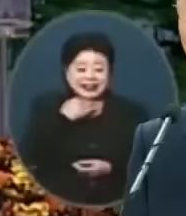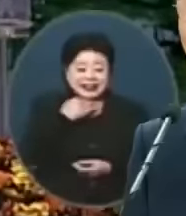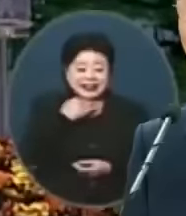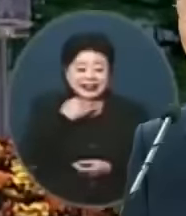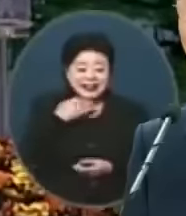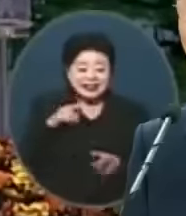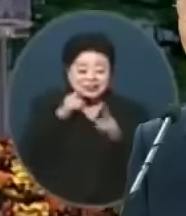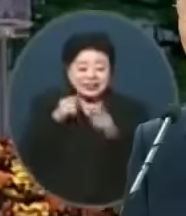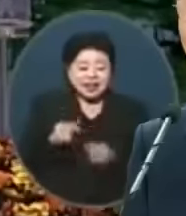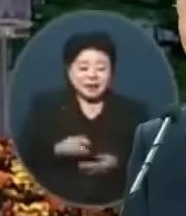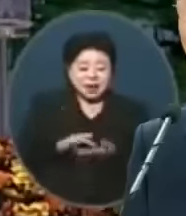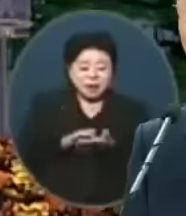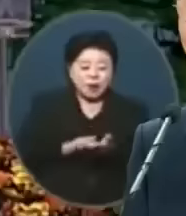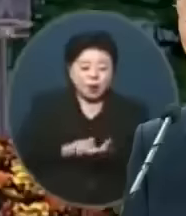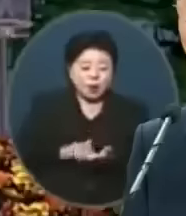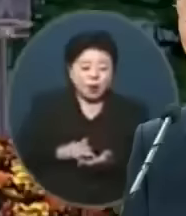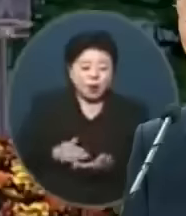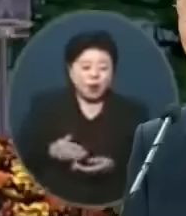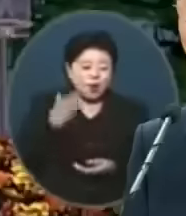삶의 보약이 있습니다.